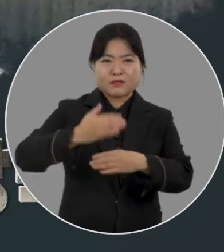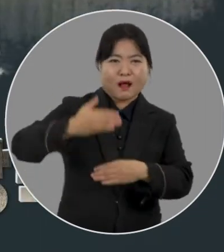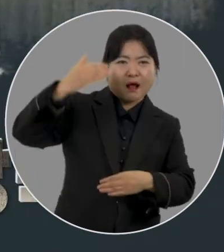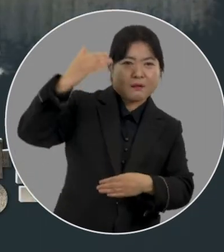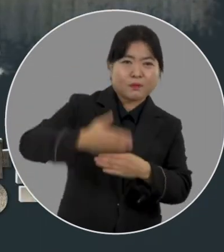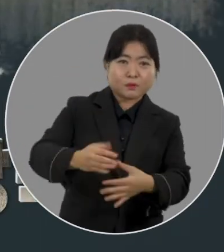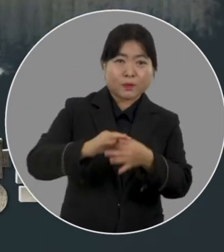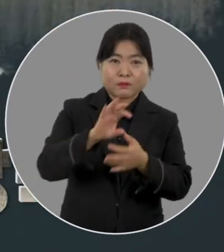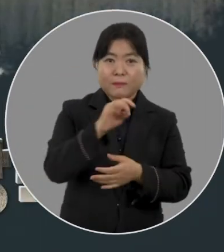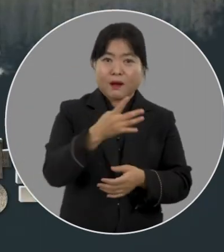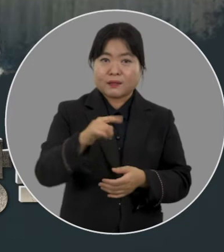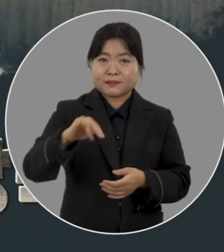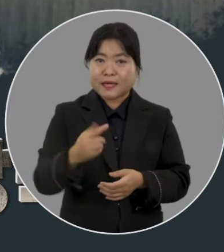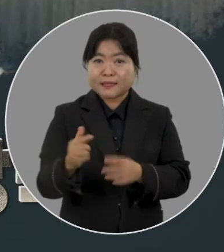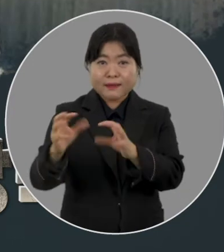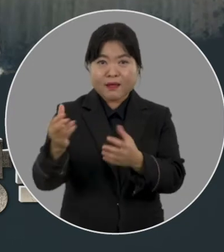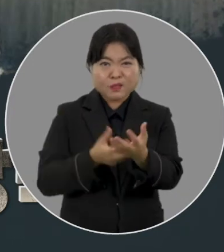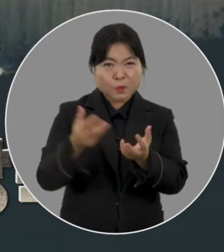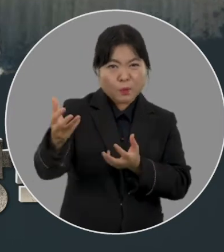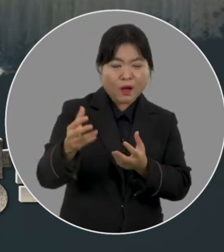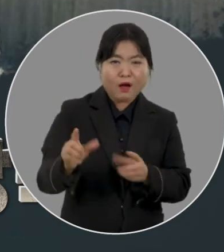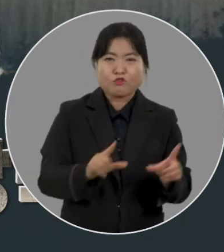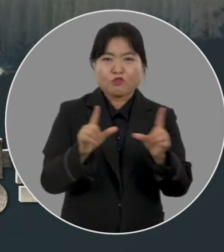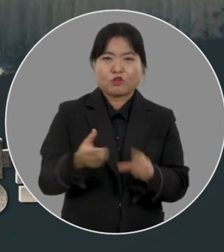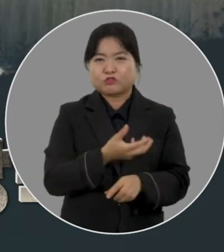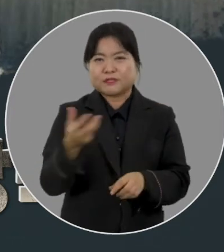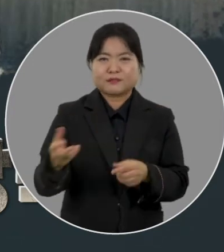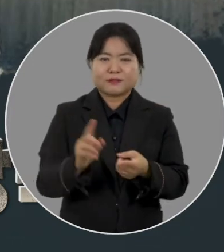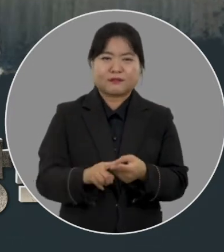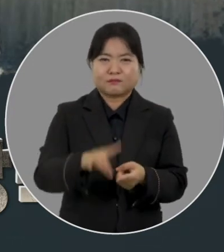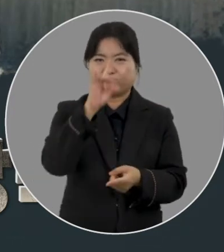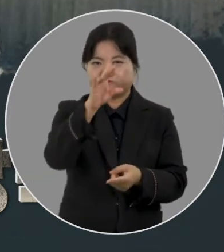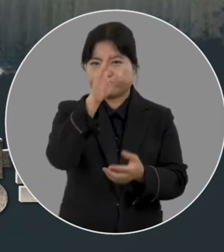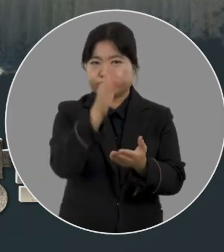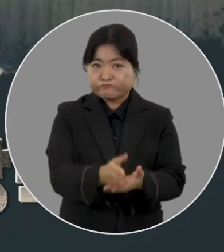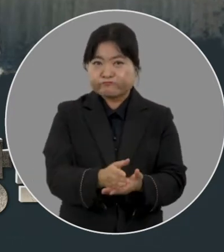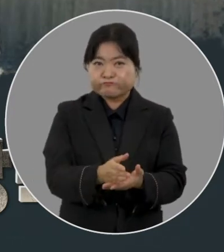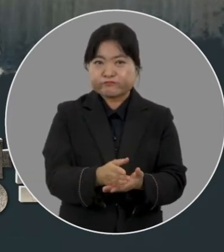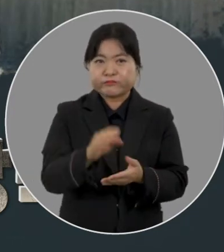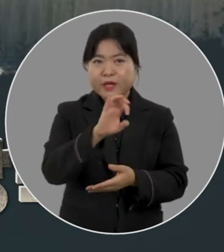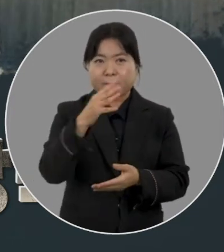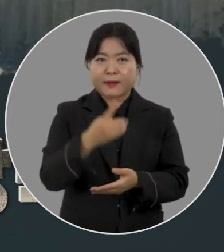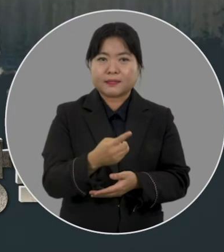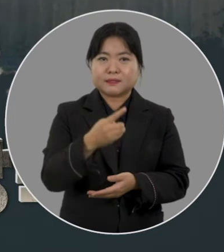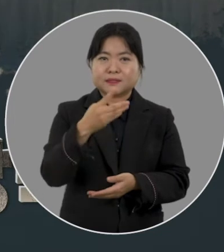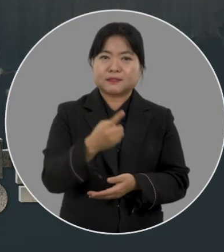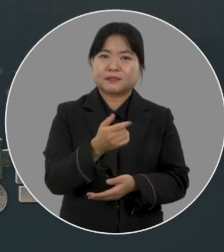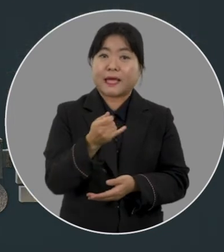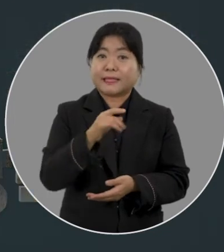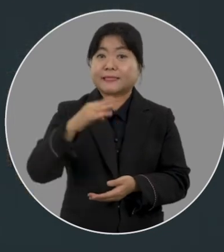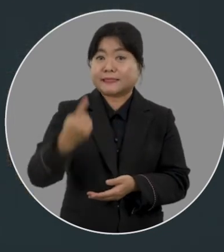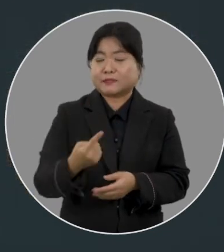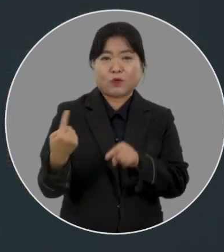통해서 팔레스타인들의 이동과 거주 이전을 부정하는 또 다른 아파테이트가 이제 시행되고